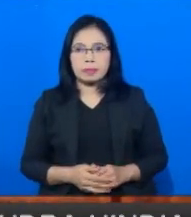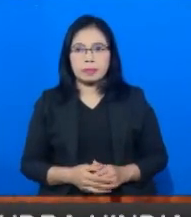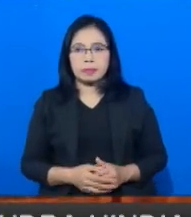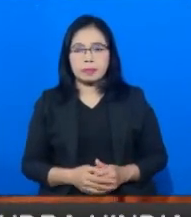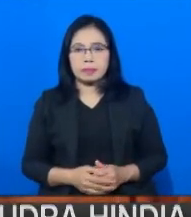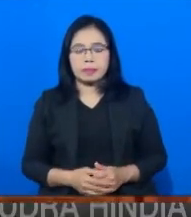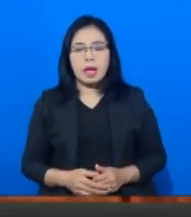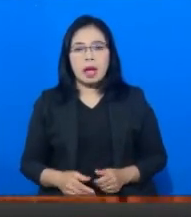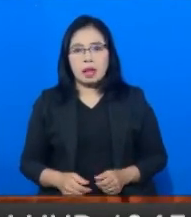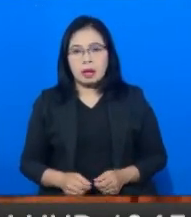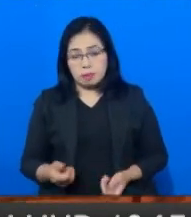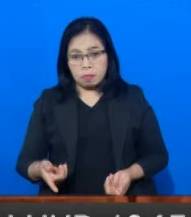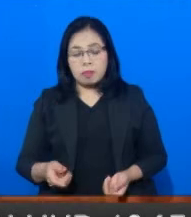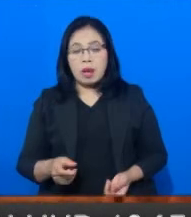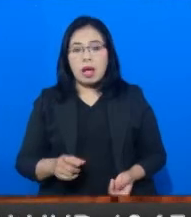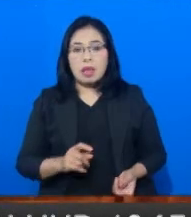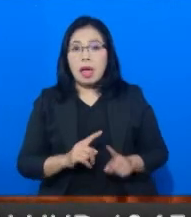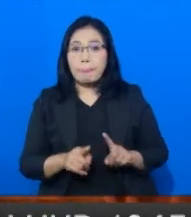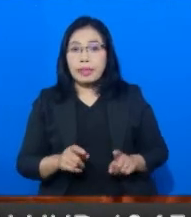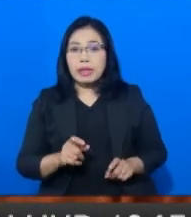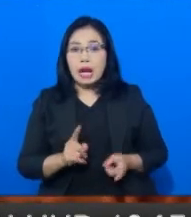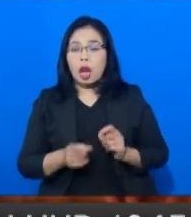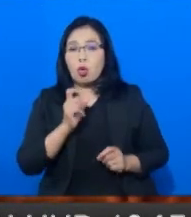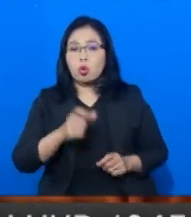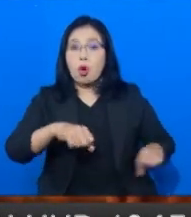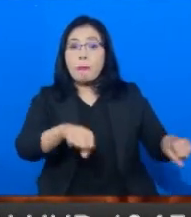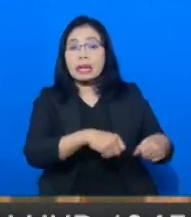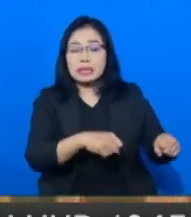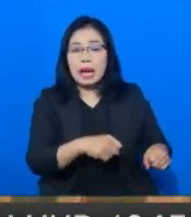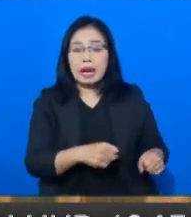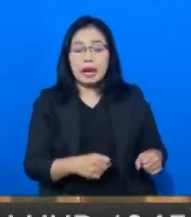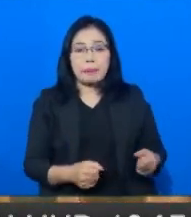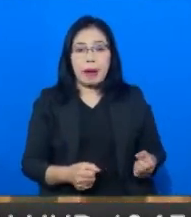ulang. Paling ini kegunaan MCK paling sekedar buat mandi.